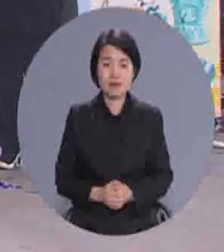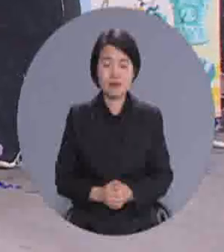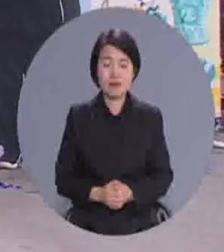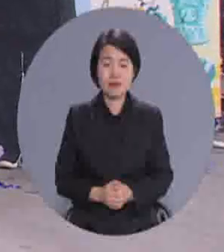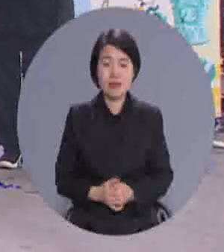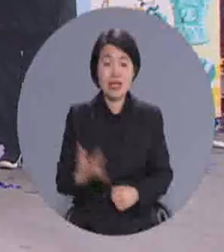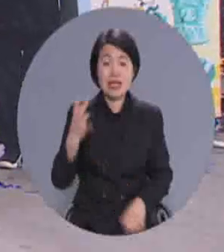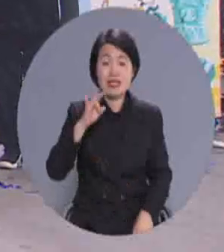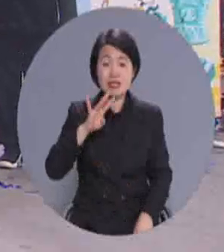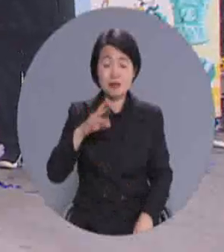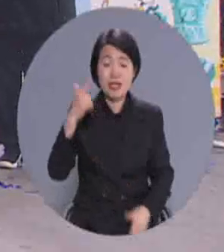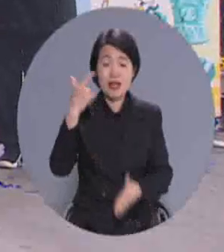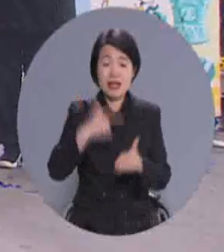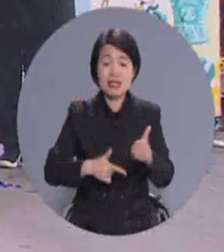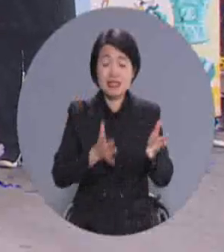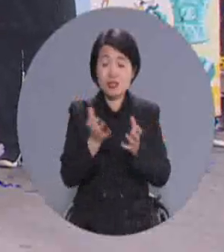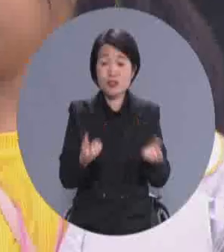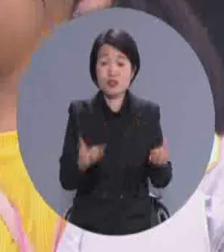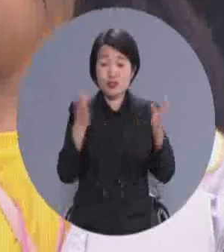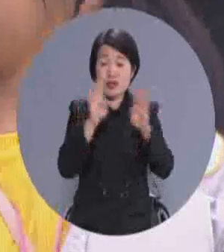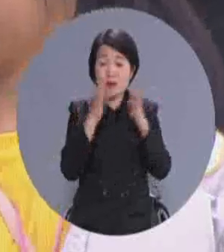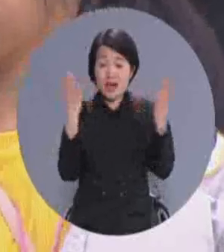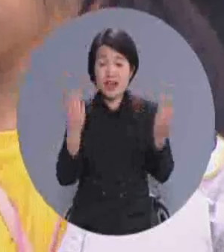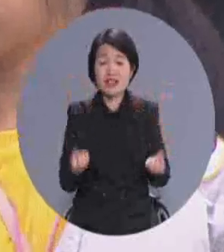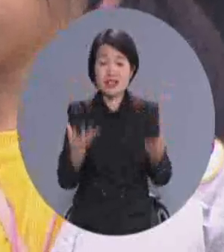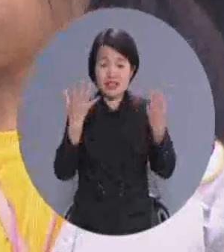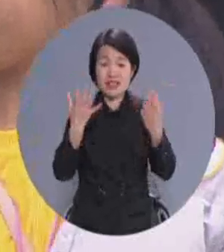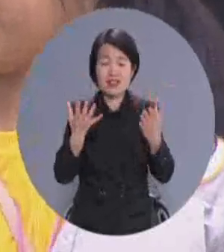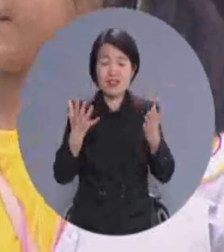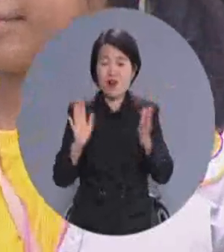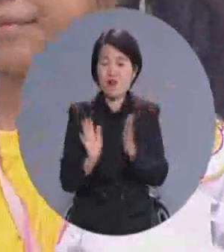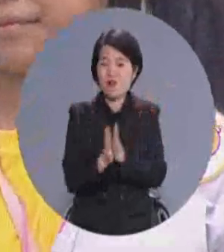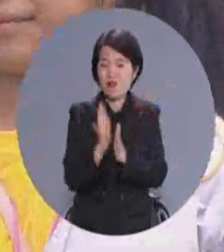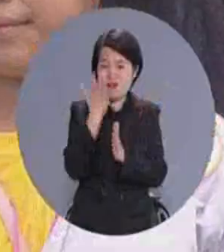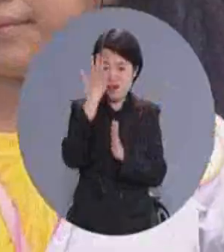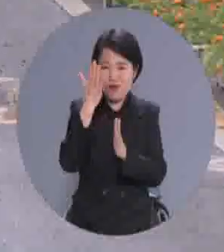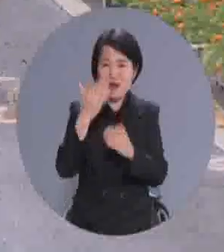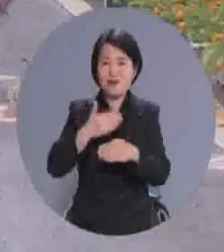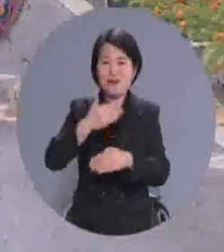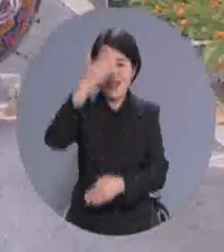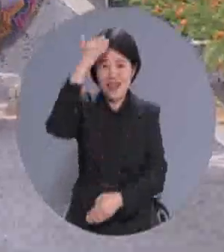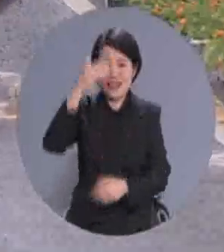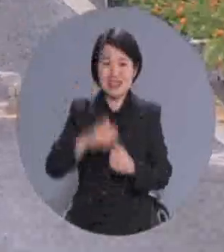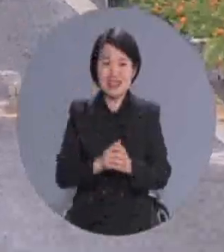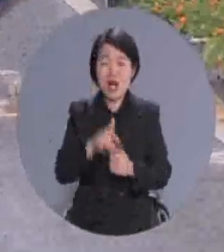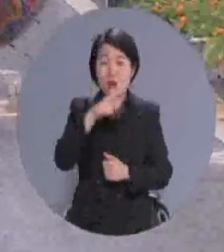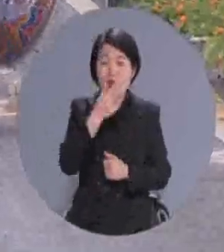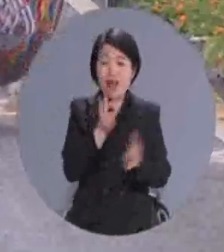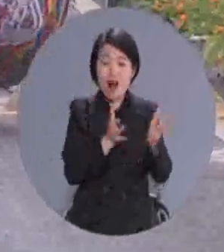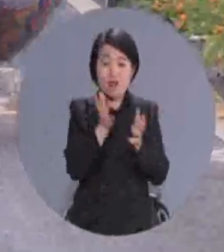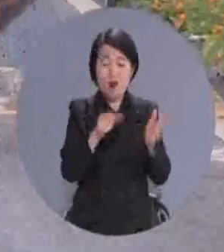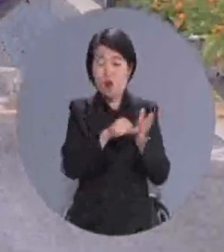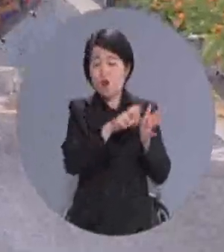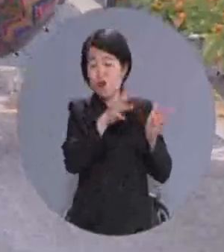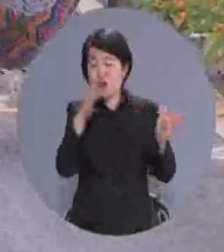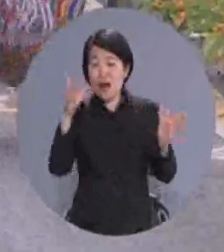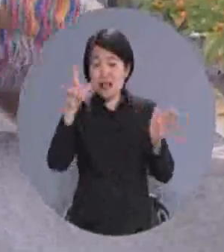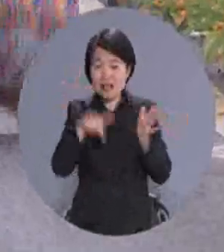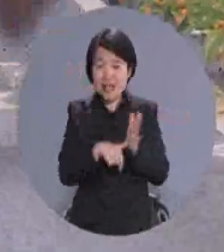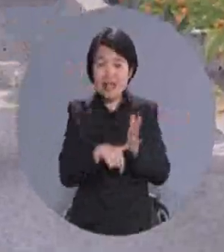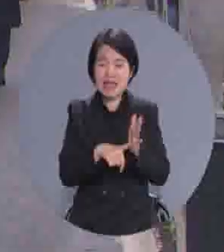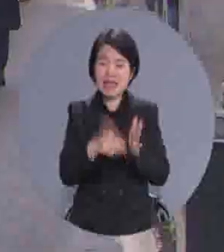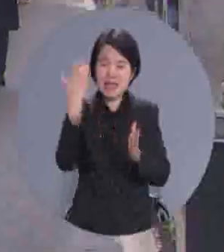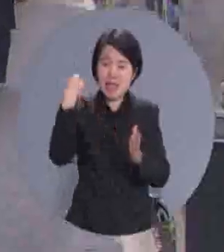2024 강진 청자축제가 개장식을 시작으로 성대하게 문을 열었습니다. 고려청자가 성행했던 시기에 의상을